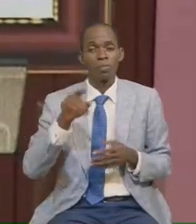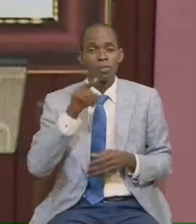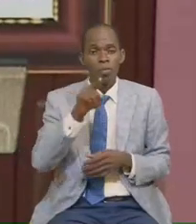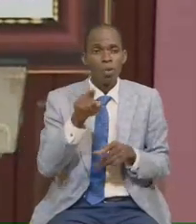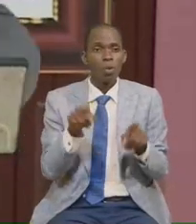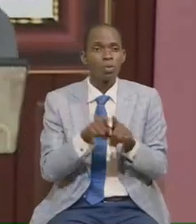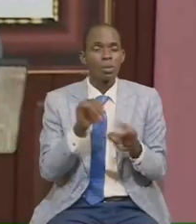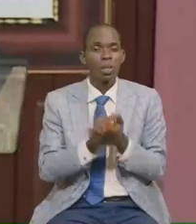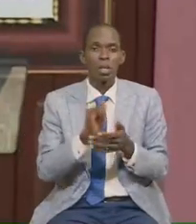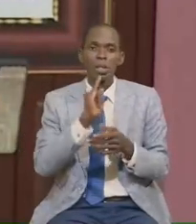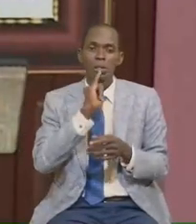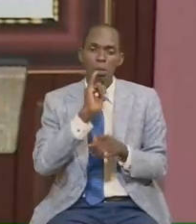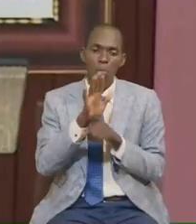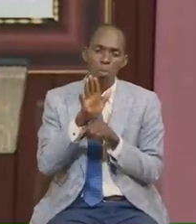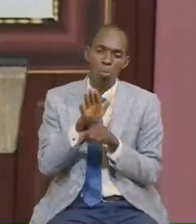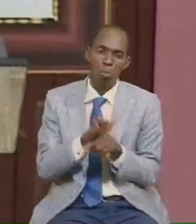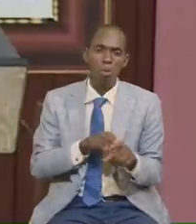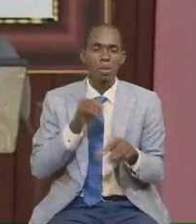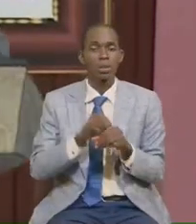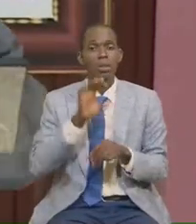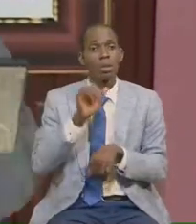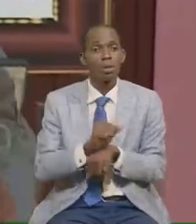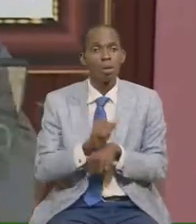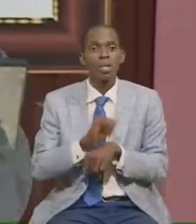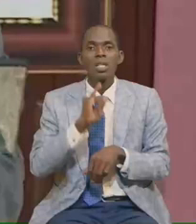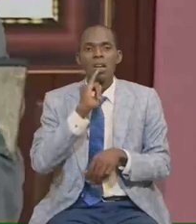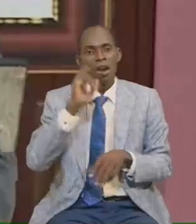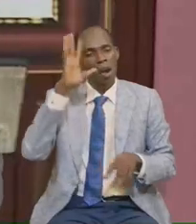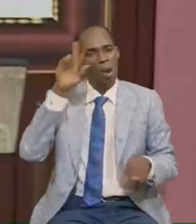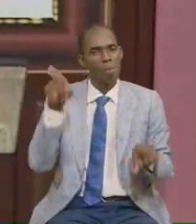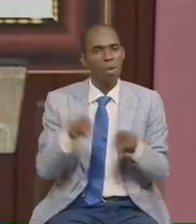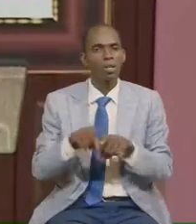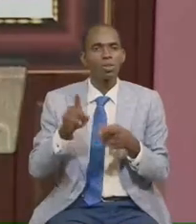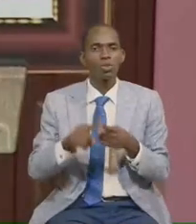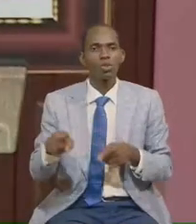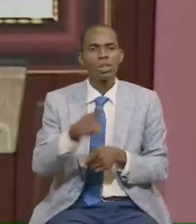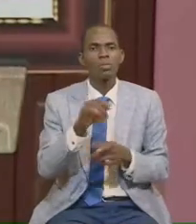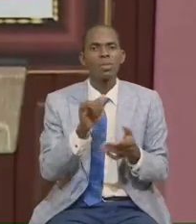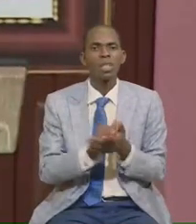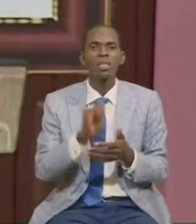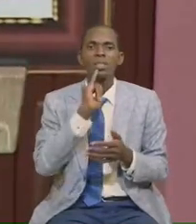son travail est frère de celui qui détruit.